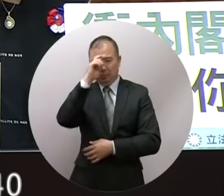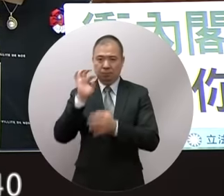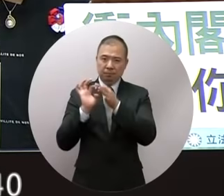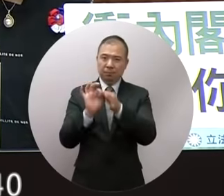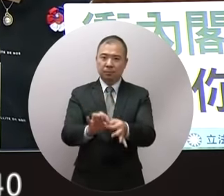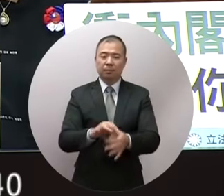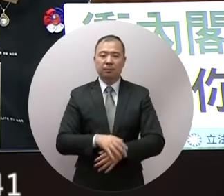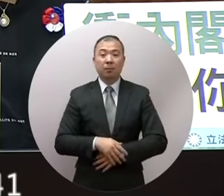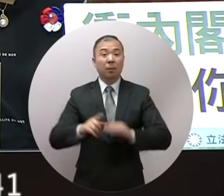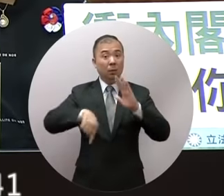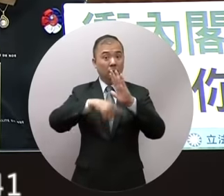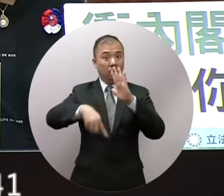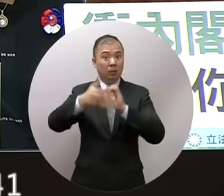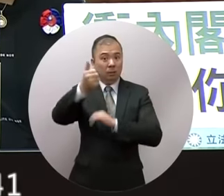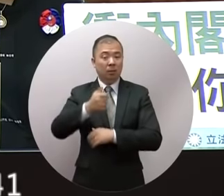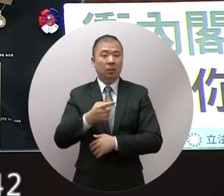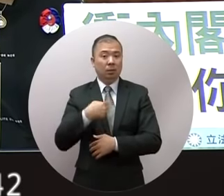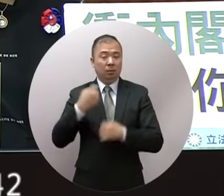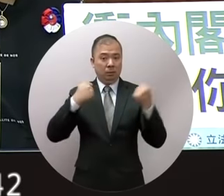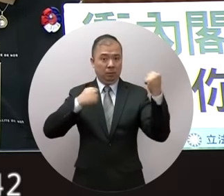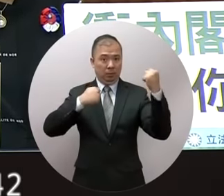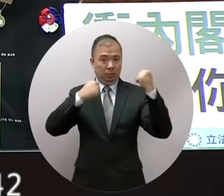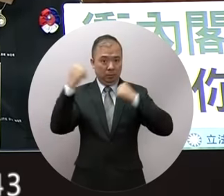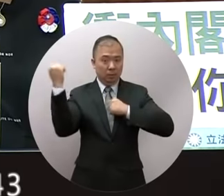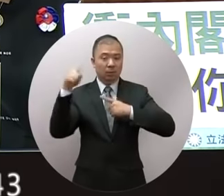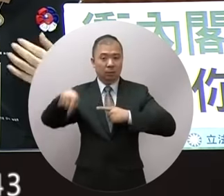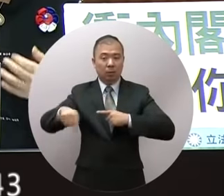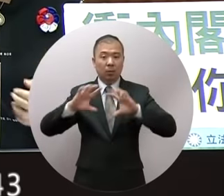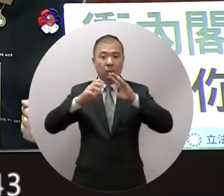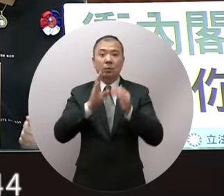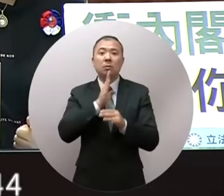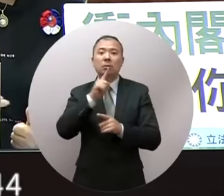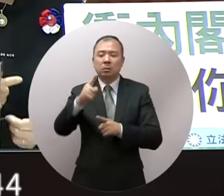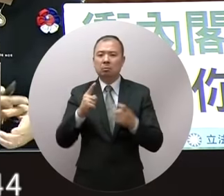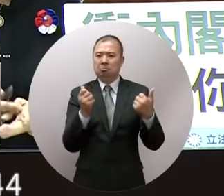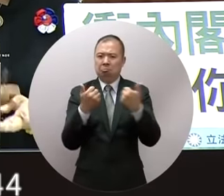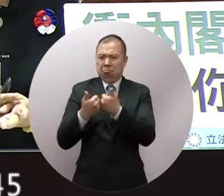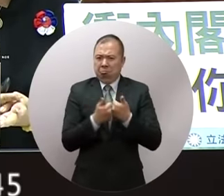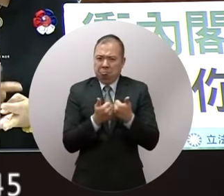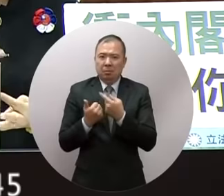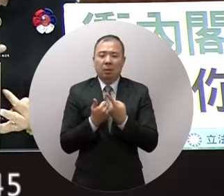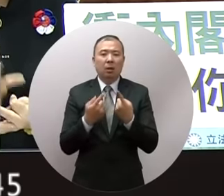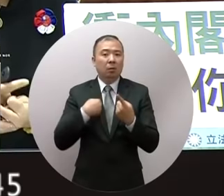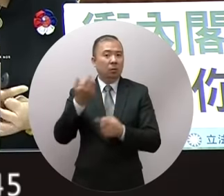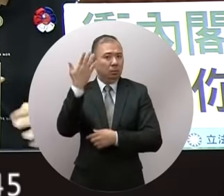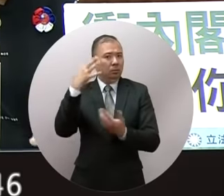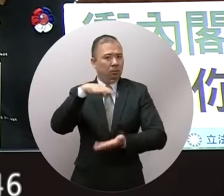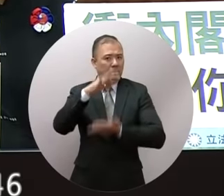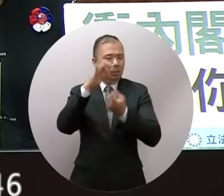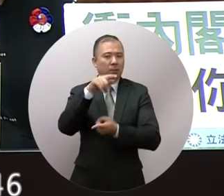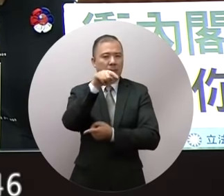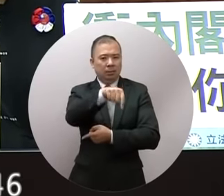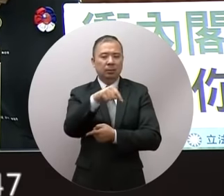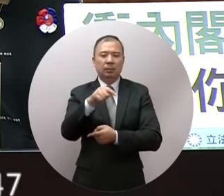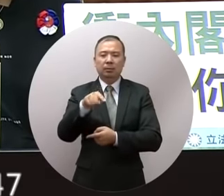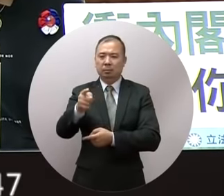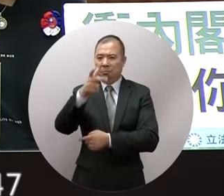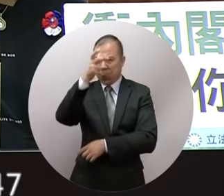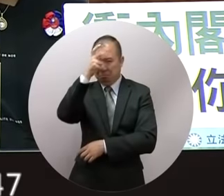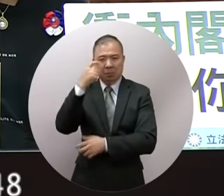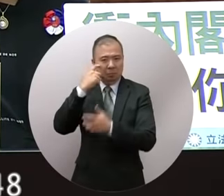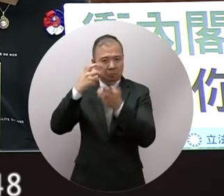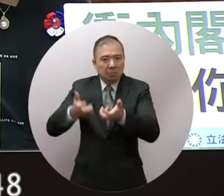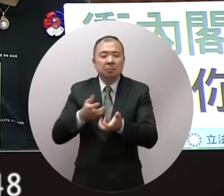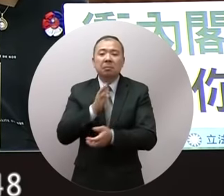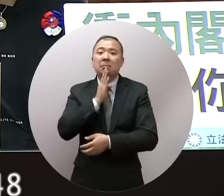丢，我再去那边国事论坛有讲哦，你是我看过上重视精彩、上爱用精彩的哈。但是